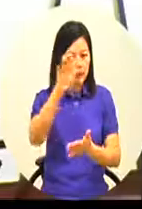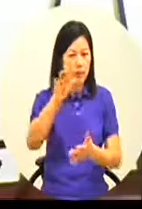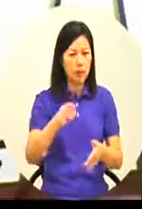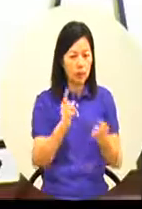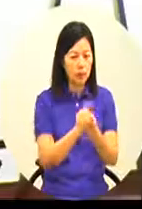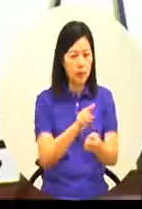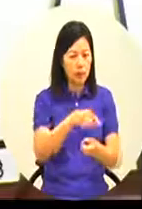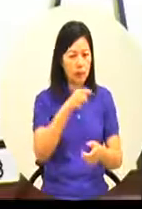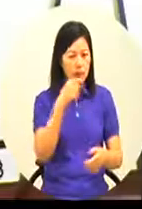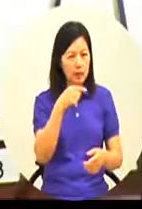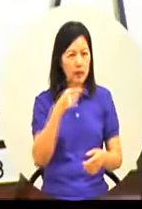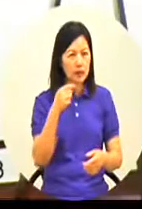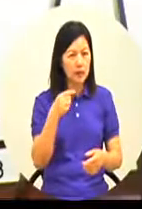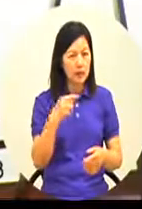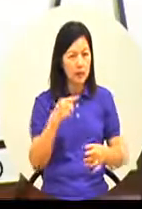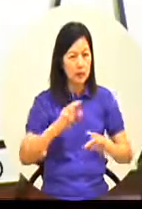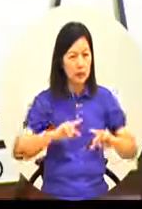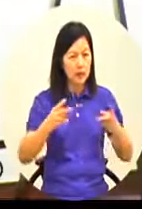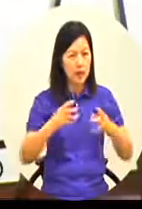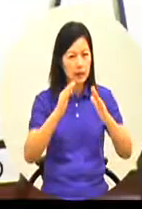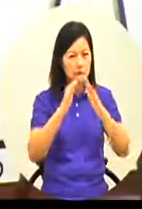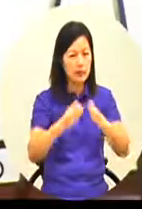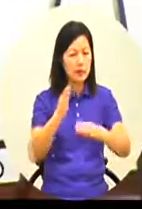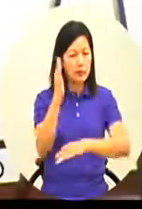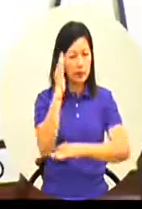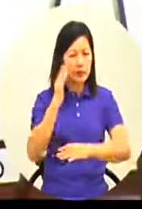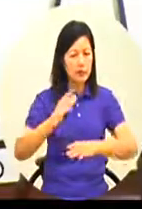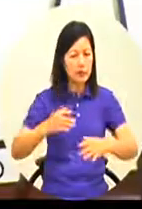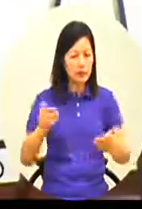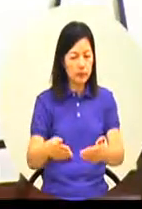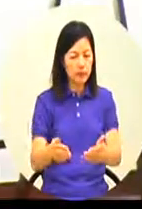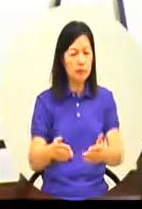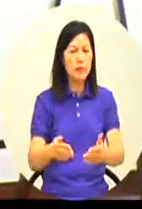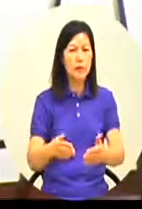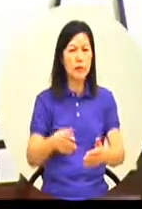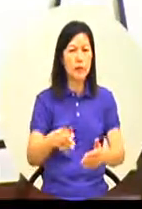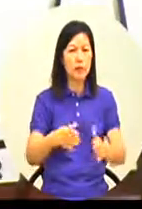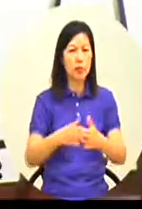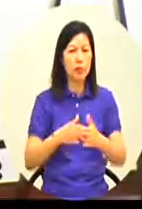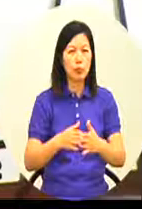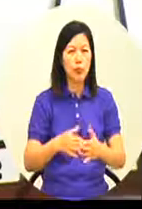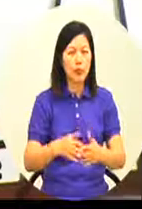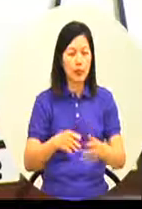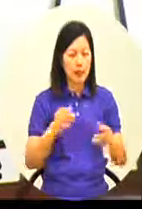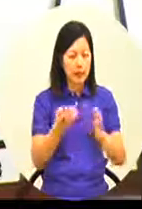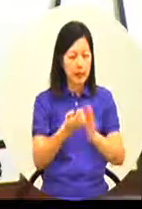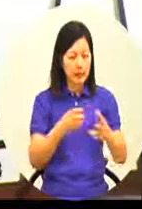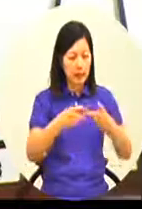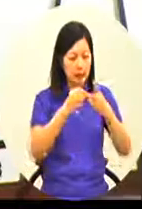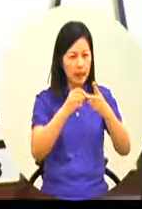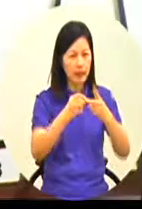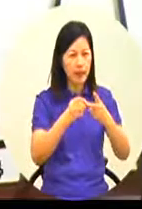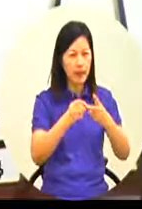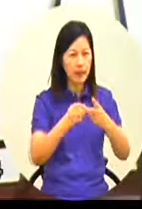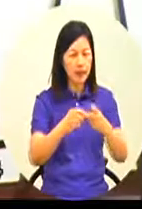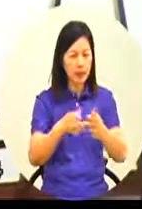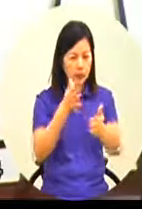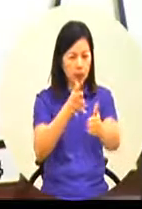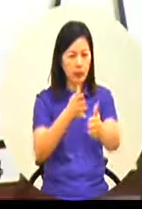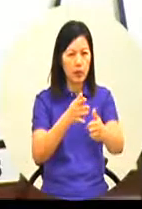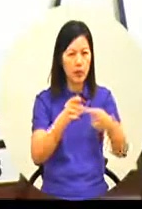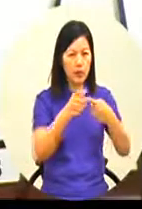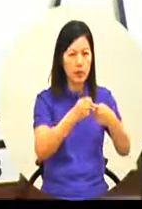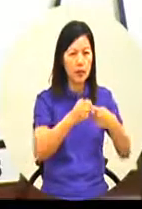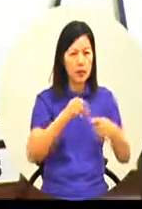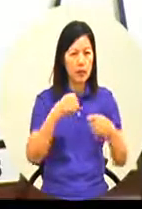以改善我们的一些市政建设。那我想刚刚两个议题，我想先请赵局长来做一个回应。赵局长，请问你新台十